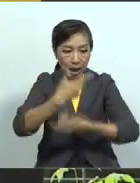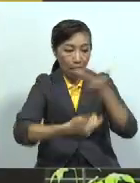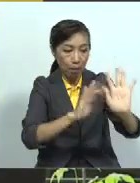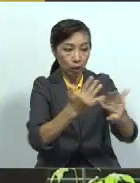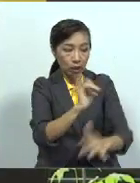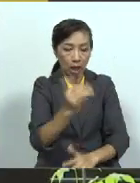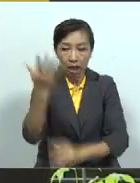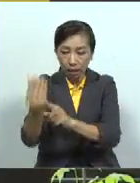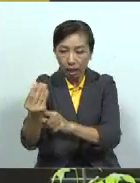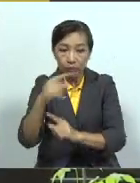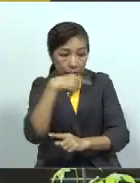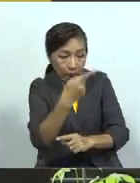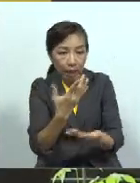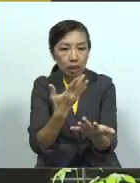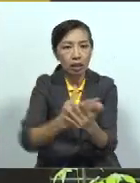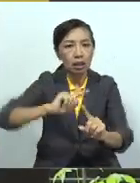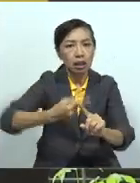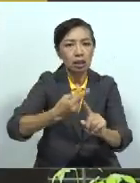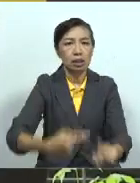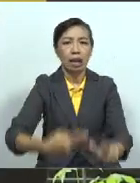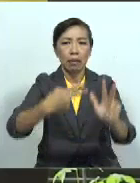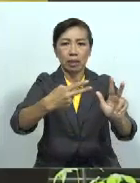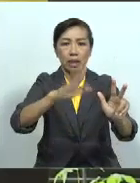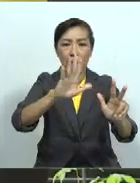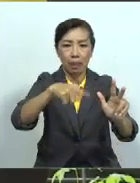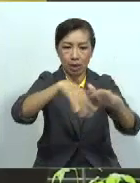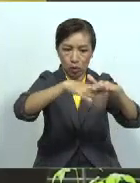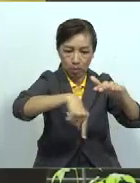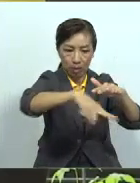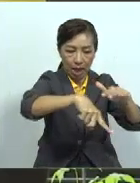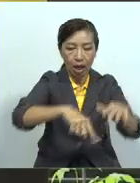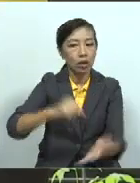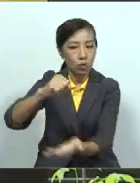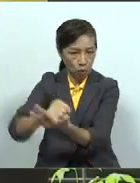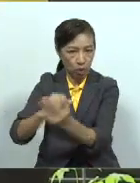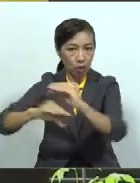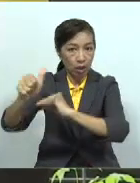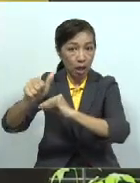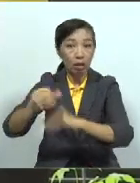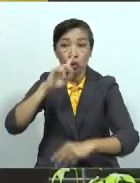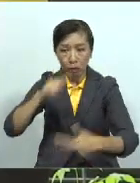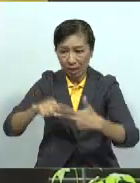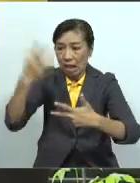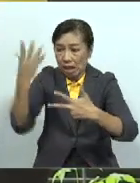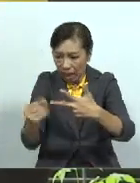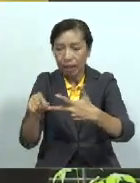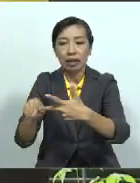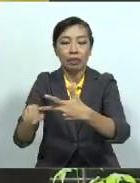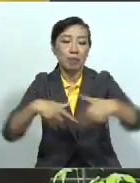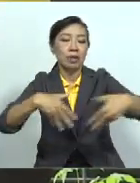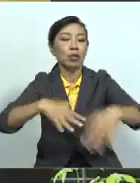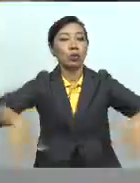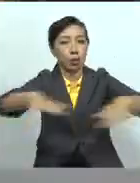นที่มีรายได้ไม่เกิน 35,000 บาทต่อเดือนได้สิทธิจับจองและถ้าหากว่าโครงการยังเหลืออีกถึงจะเปิดให้ประชาชนได้จอง